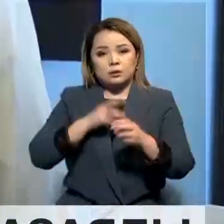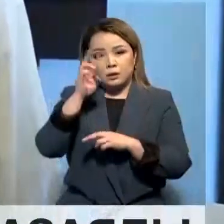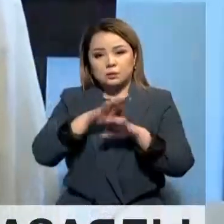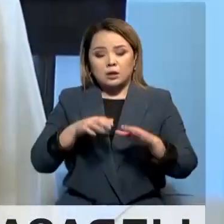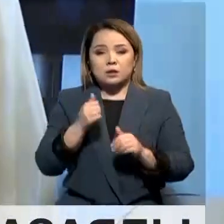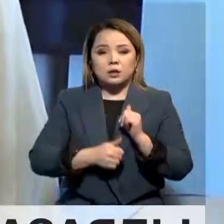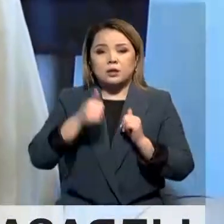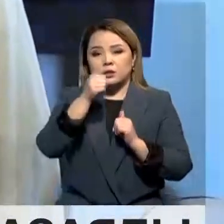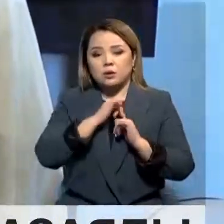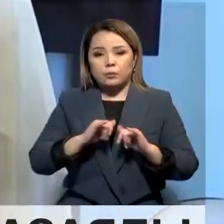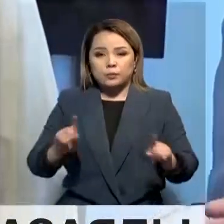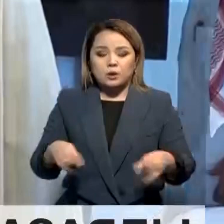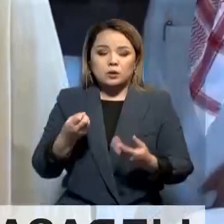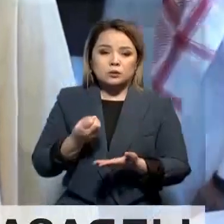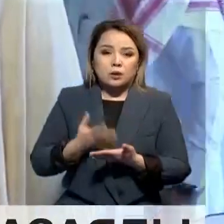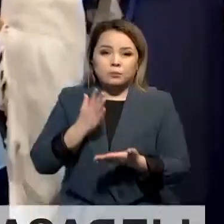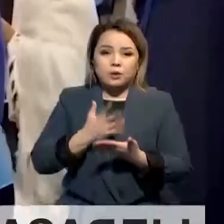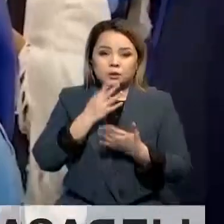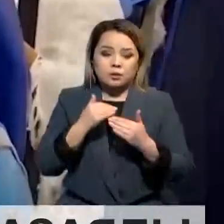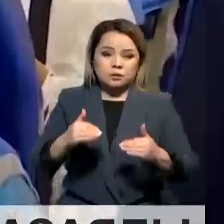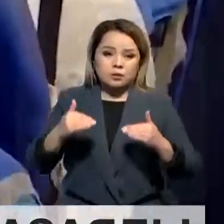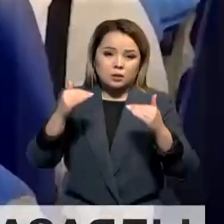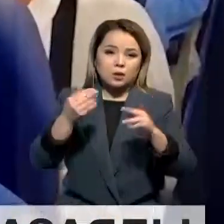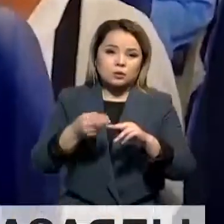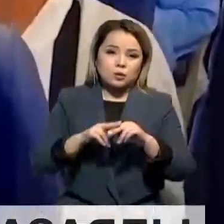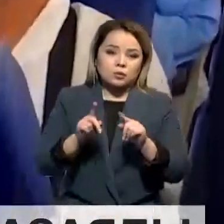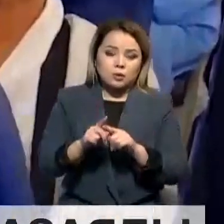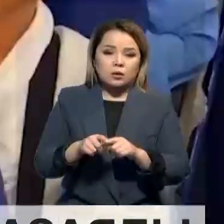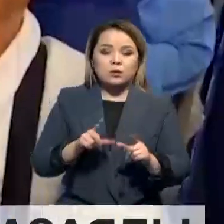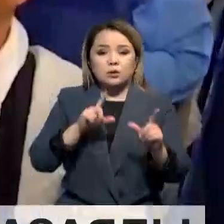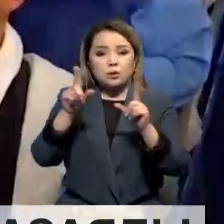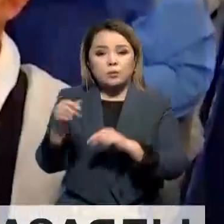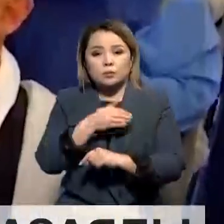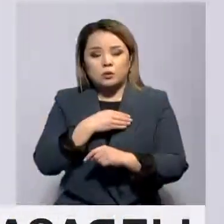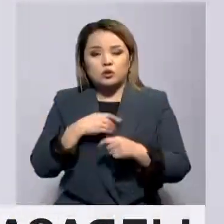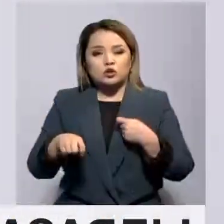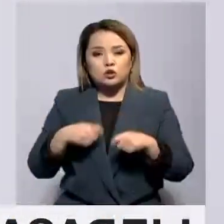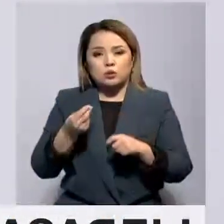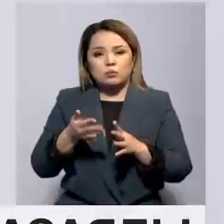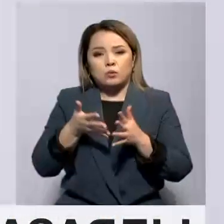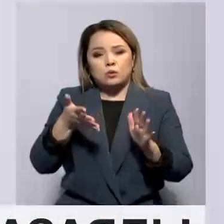жылға белең алған қымбатшылық қажылық сапардың да шығынын арттырған.